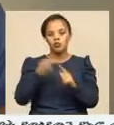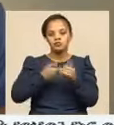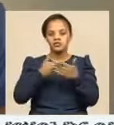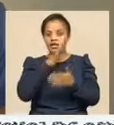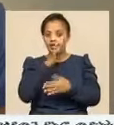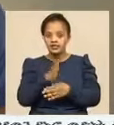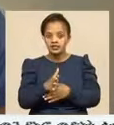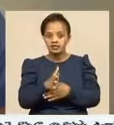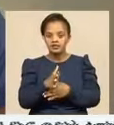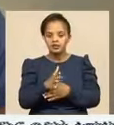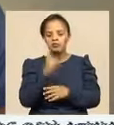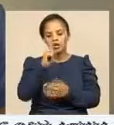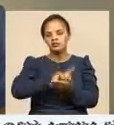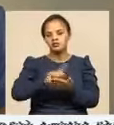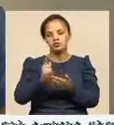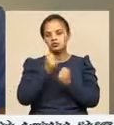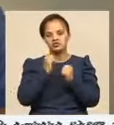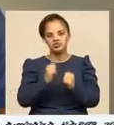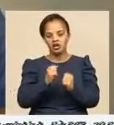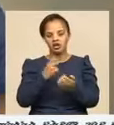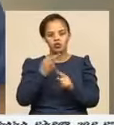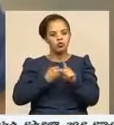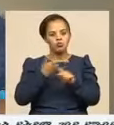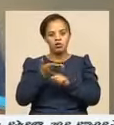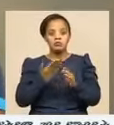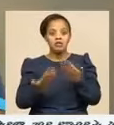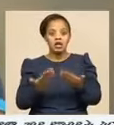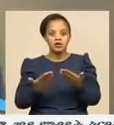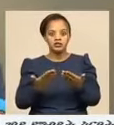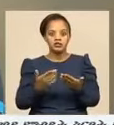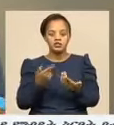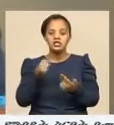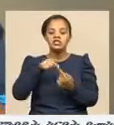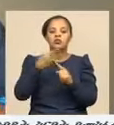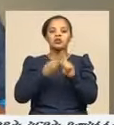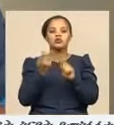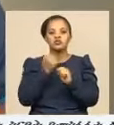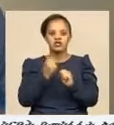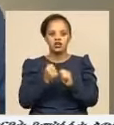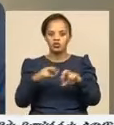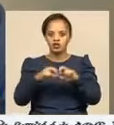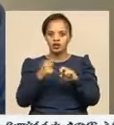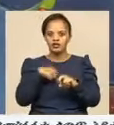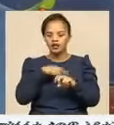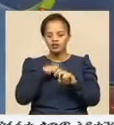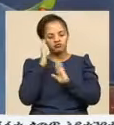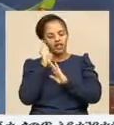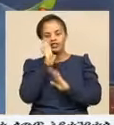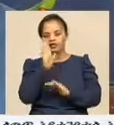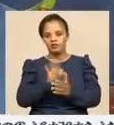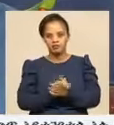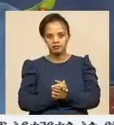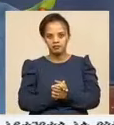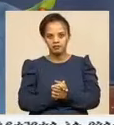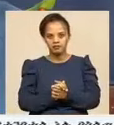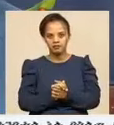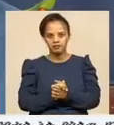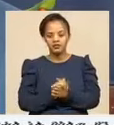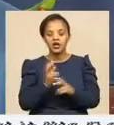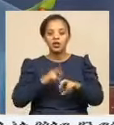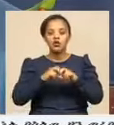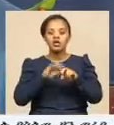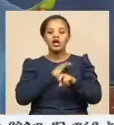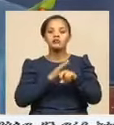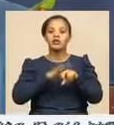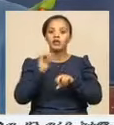ሳይደርስም በአንድ ሳምንትም ሊሆን ይችላል፣ ከወር በኋላ ምናልባት ይሄን እስከ ወርም ሊሆን ይችላል። ከወረዳ መንግስት ጋር እኛ ግን አንታኛም ባይዘው የወረዳ አቅም